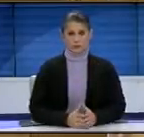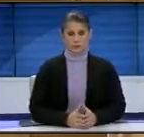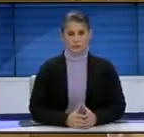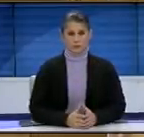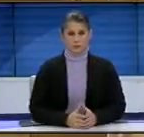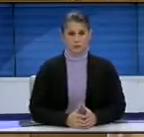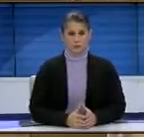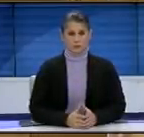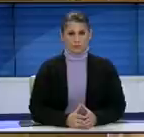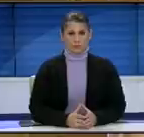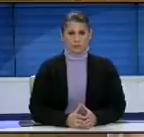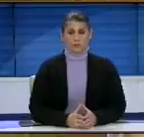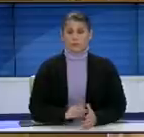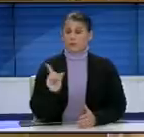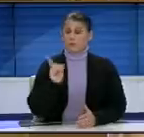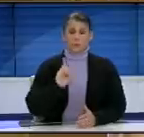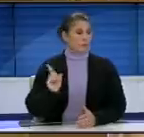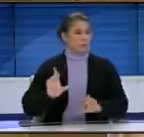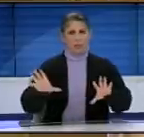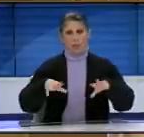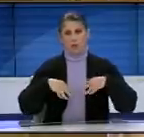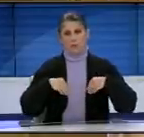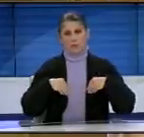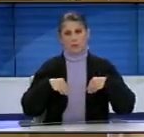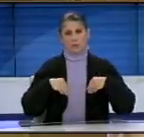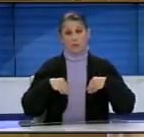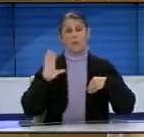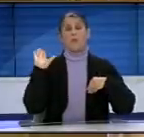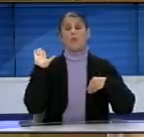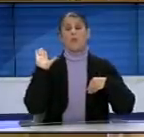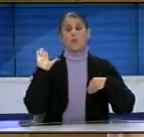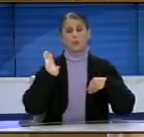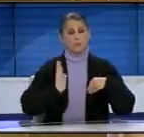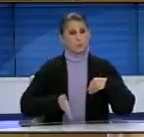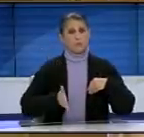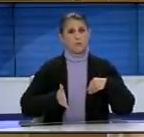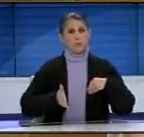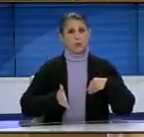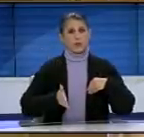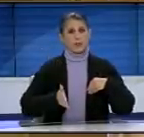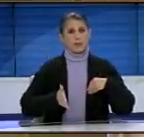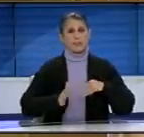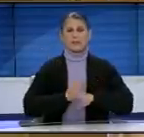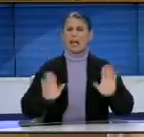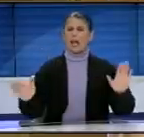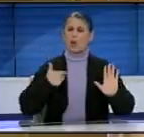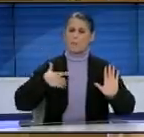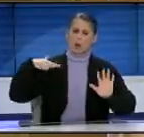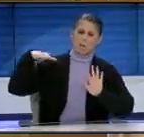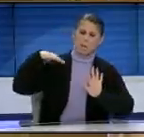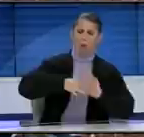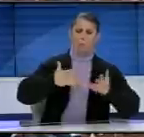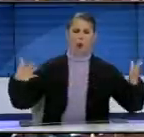δεν θα γίνει ποτέ ανεκτή, ούτε και μπορεί να δημιουργήσει τετελεσμένα.